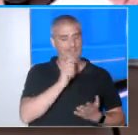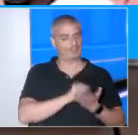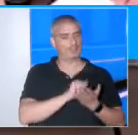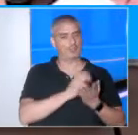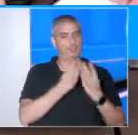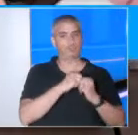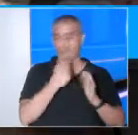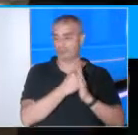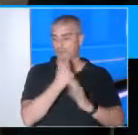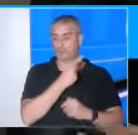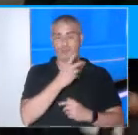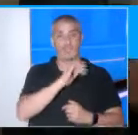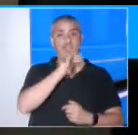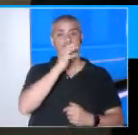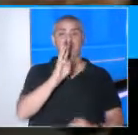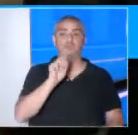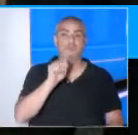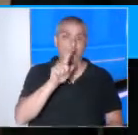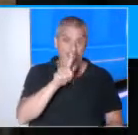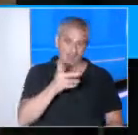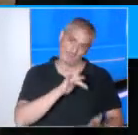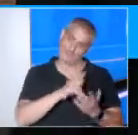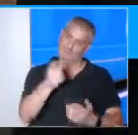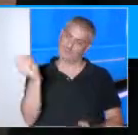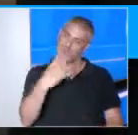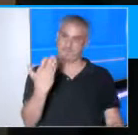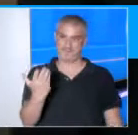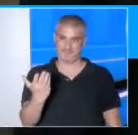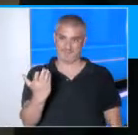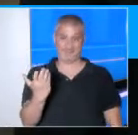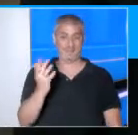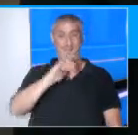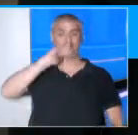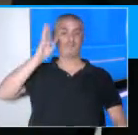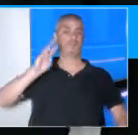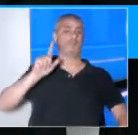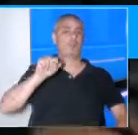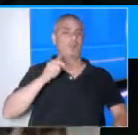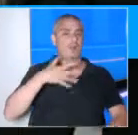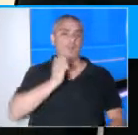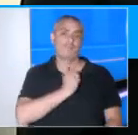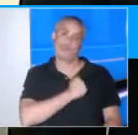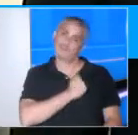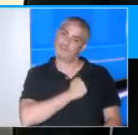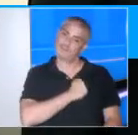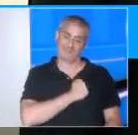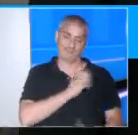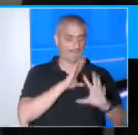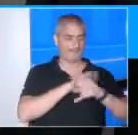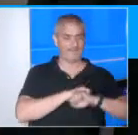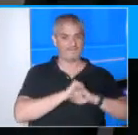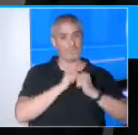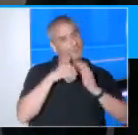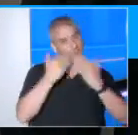משפחה בסוף השבוע, על כך שבגבעת שמואל, שזה המקום ממנו את מגיעה, בגבעת שמואל הולכים לבית הכנסת בערב